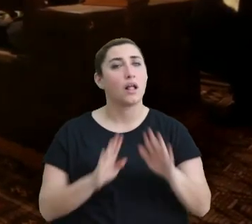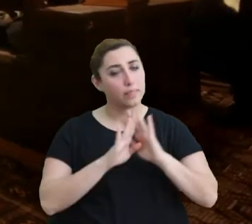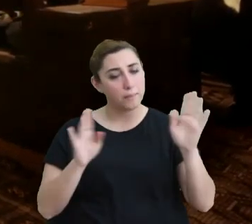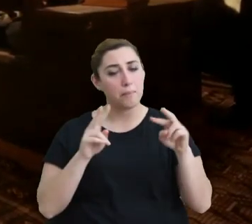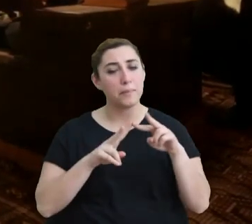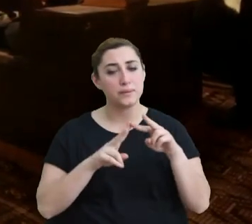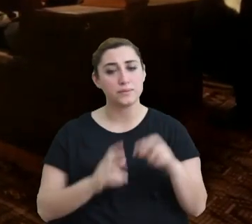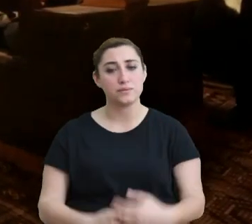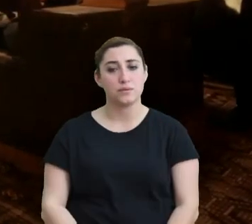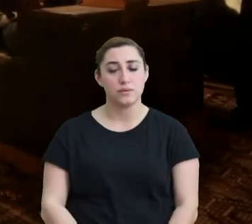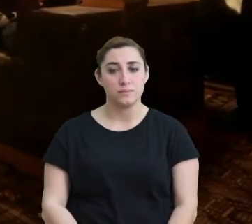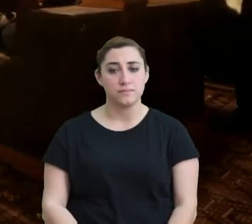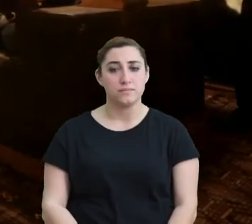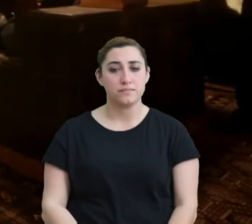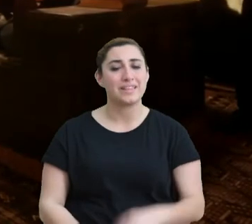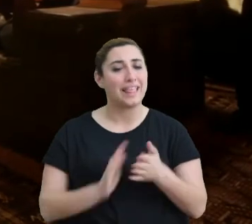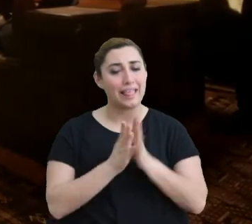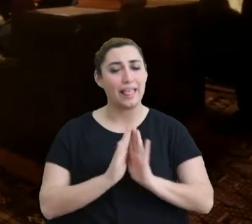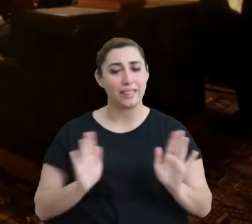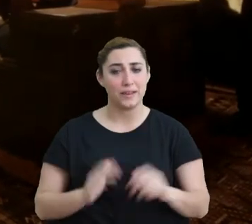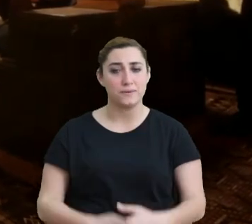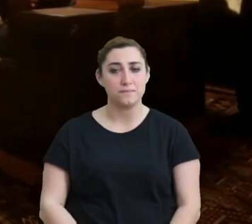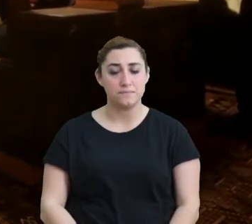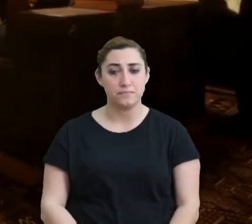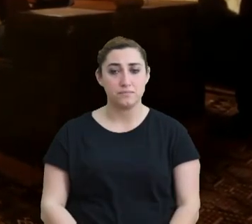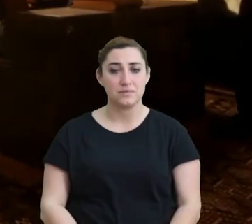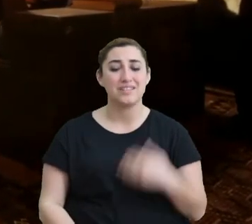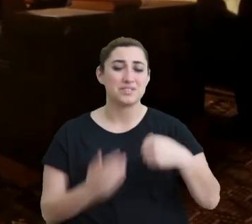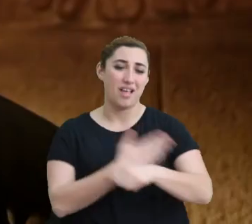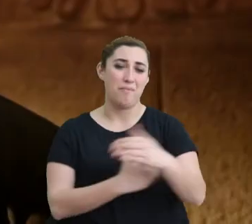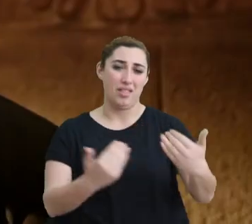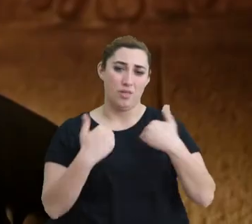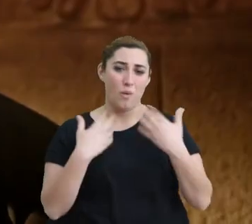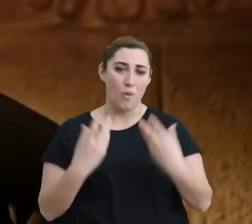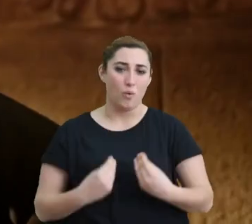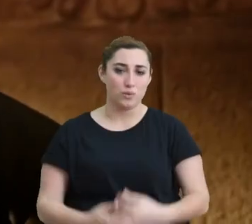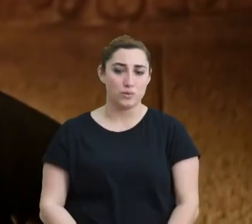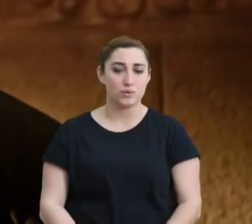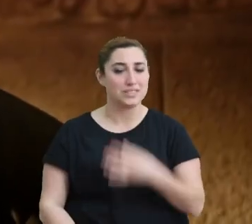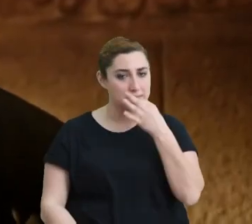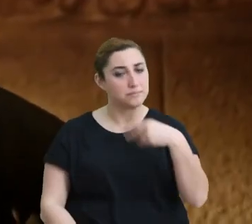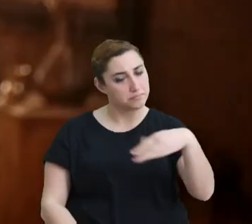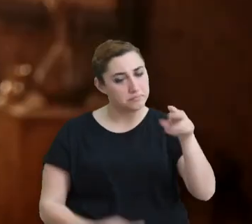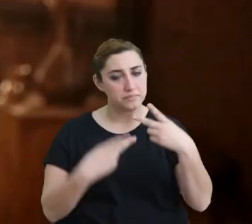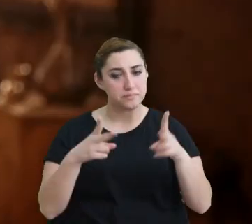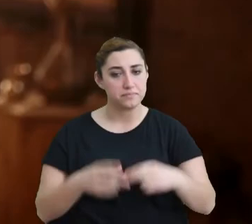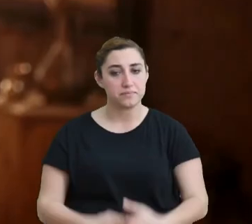Tamamdır Mesut Ağa. Kâfi. Zahmet verdim. Müsaade